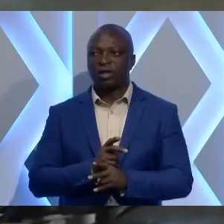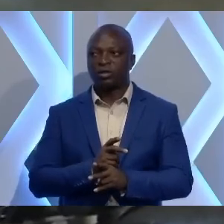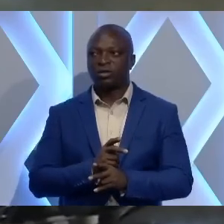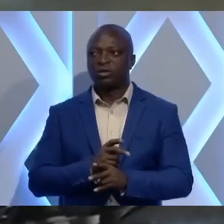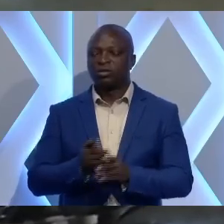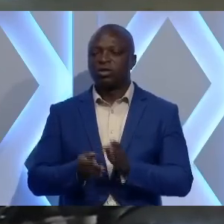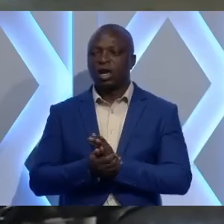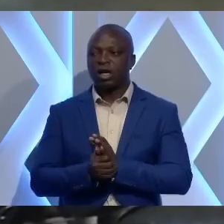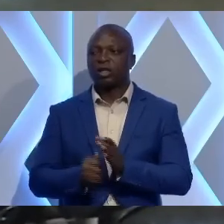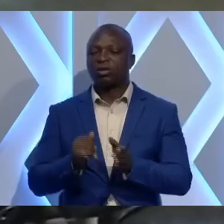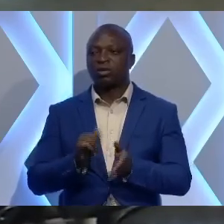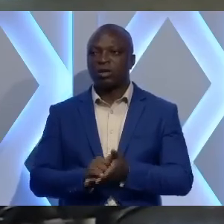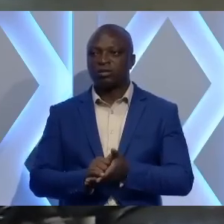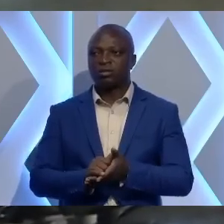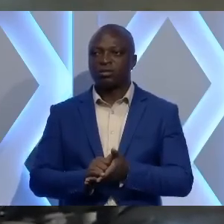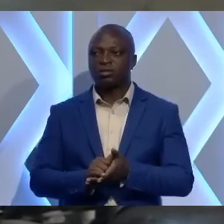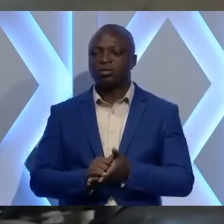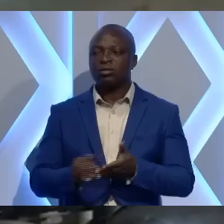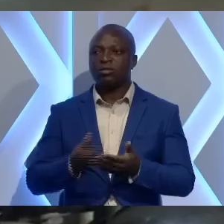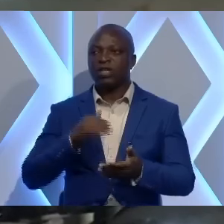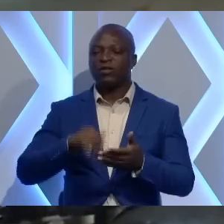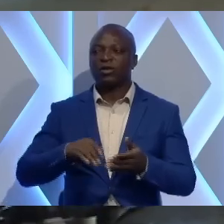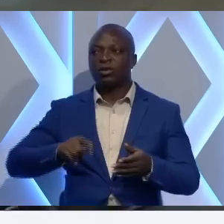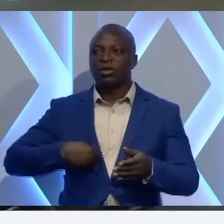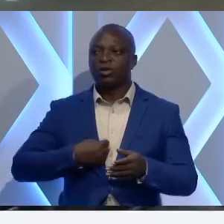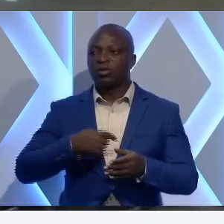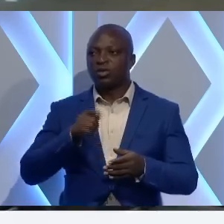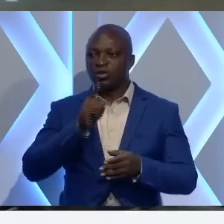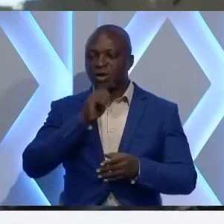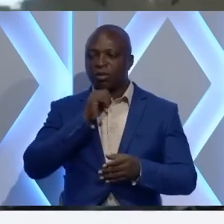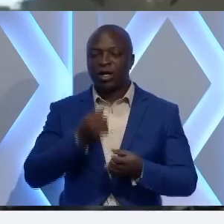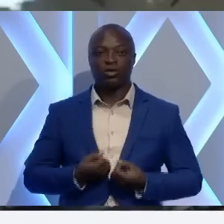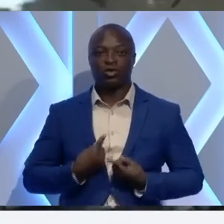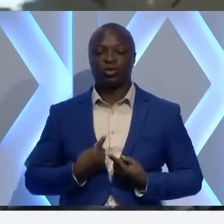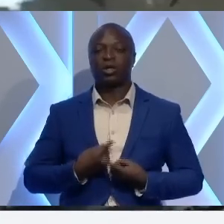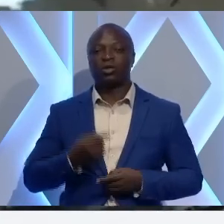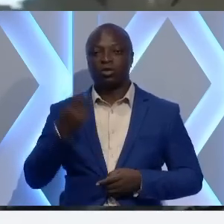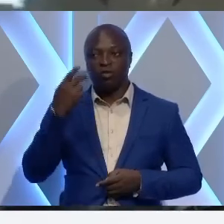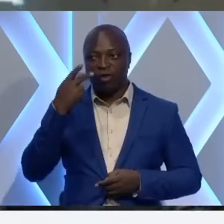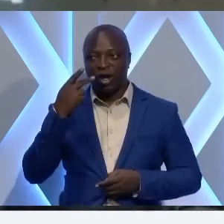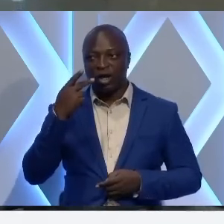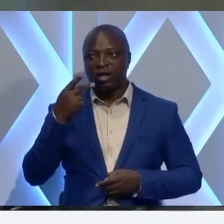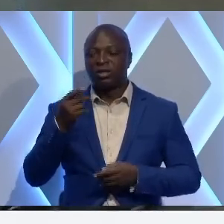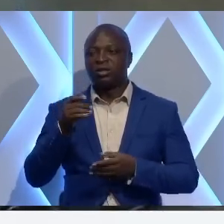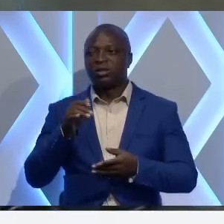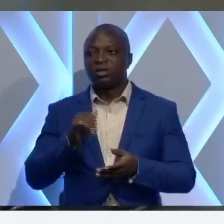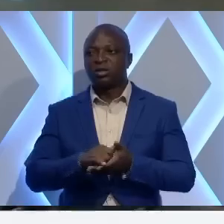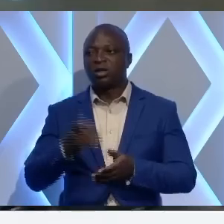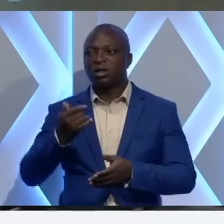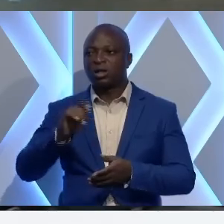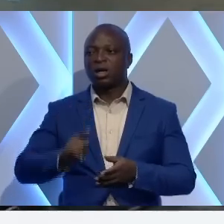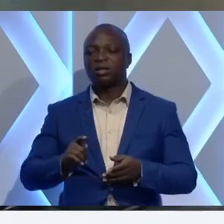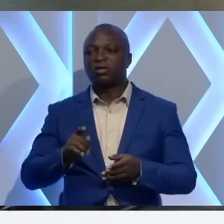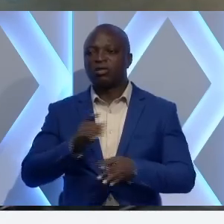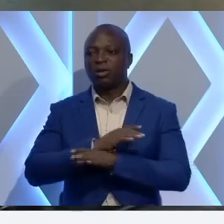la qualité de ces substances-là afin que nous ne soyons pas surpris de voir des substances inconnues